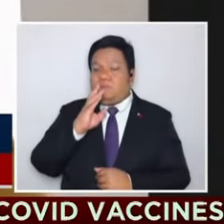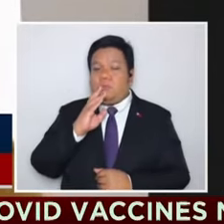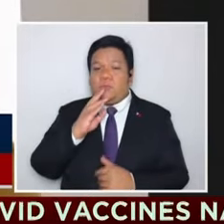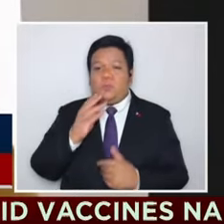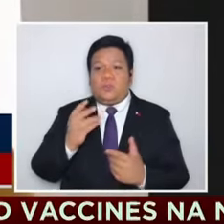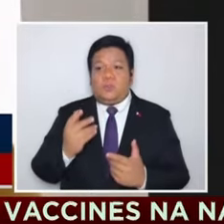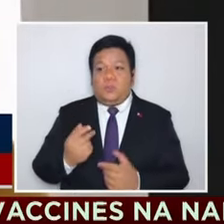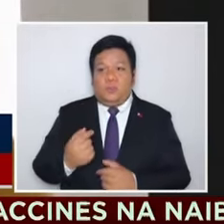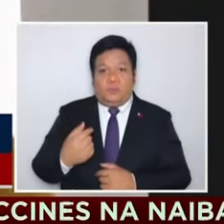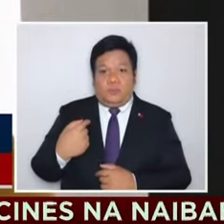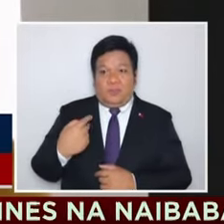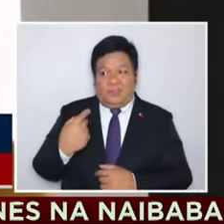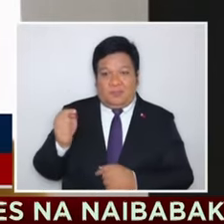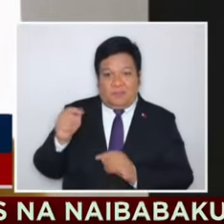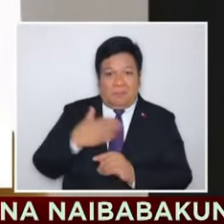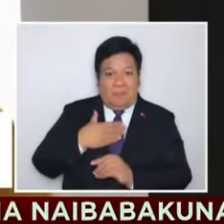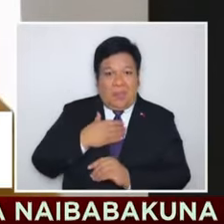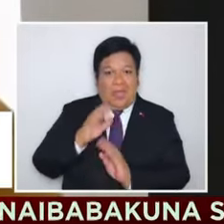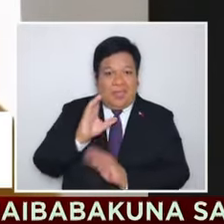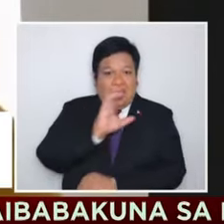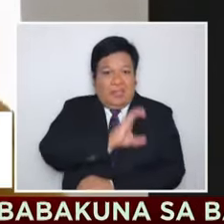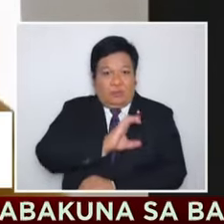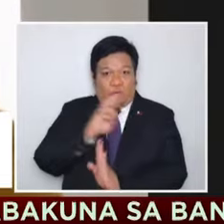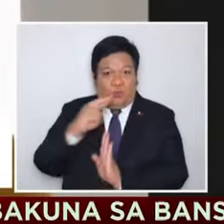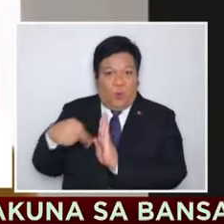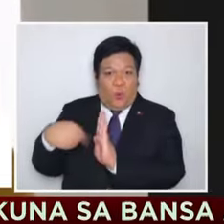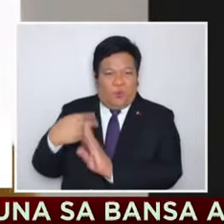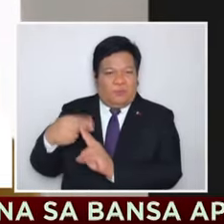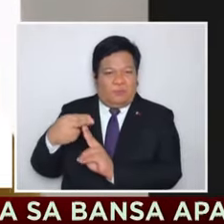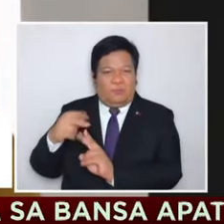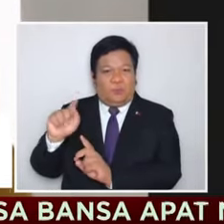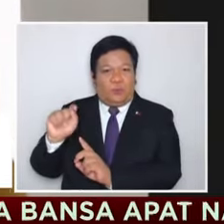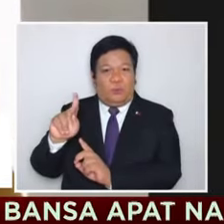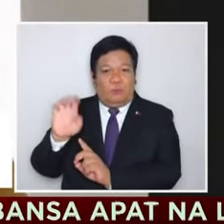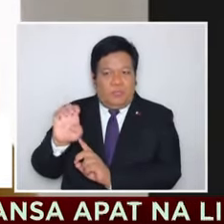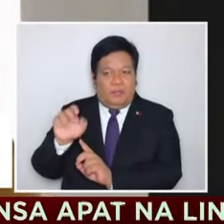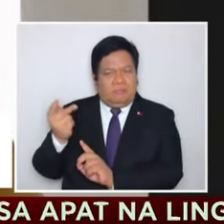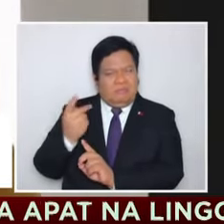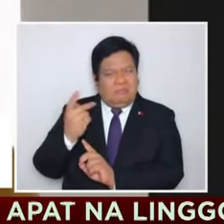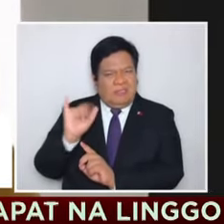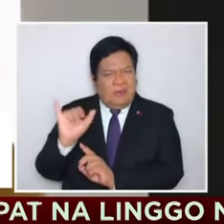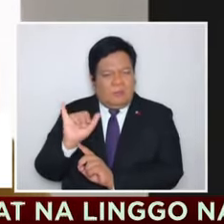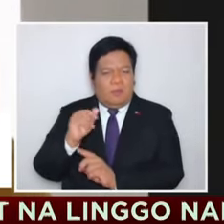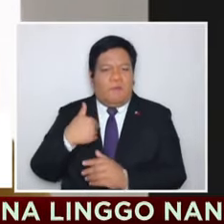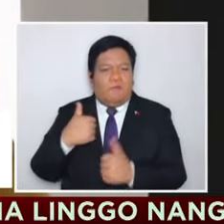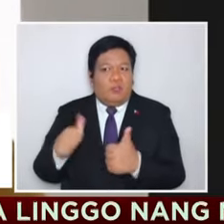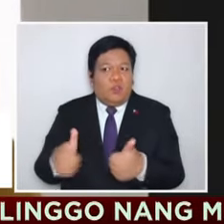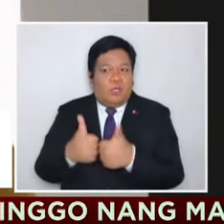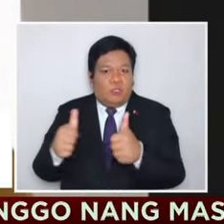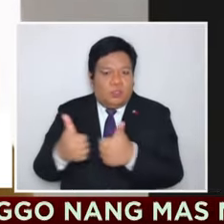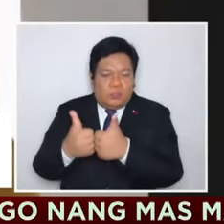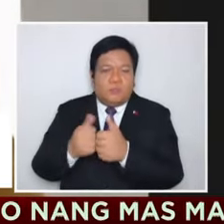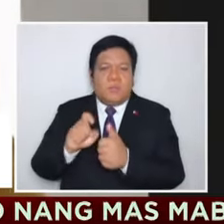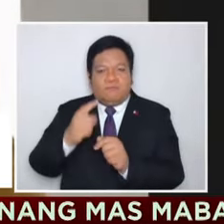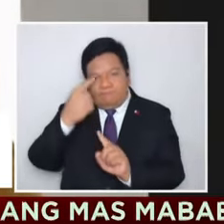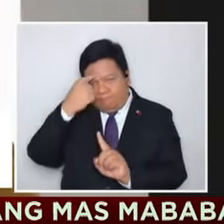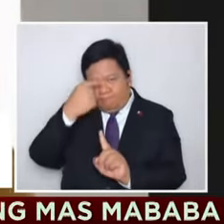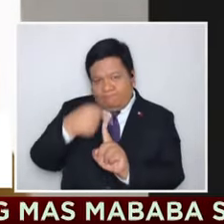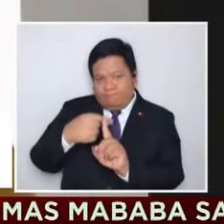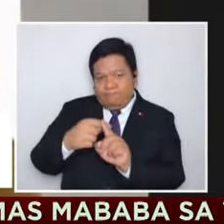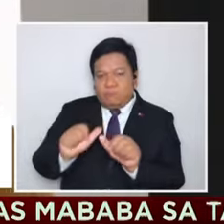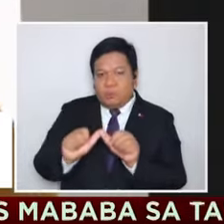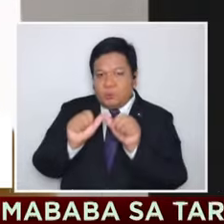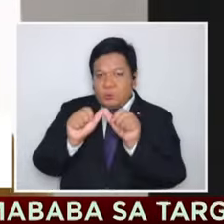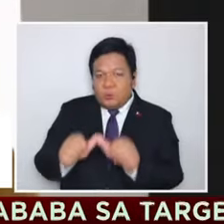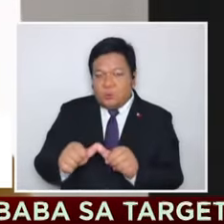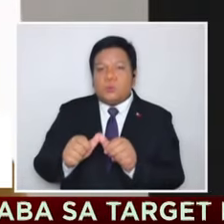yung despite yung mga hinaharap na challenges, lagi naman na you have to stay positive. So, kaya siguro